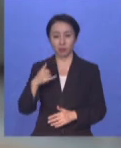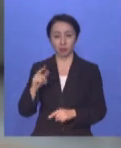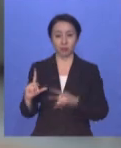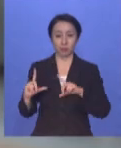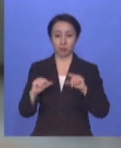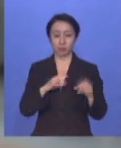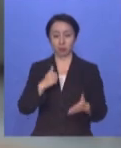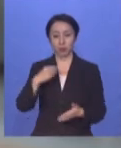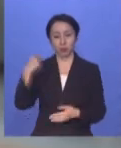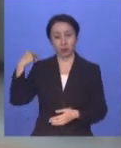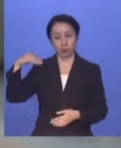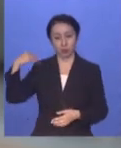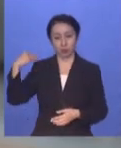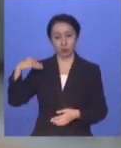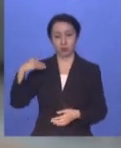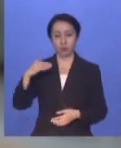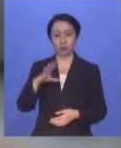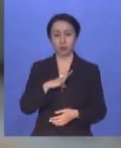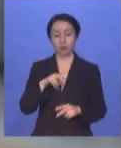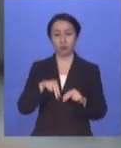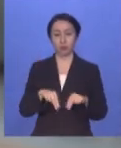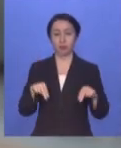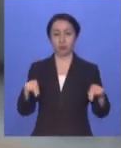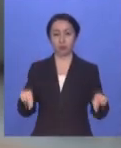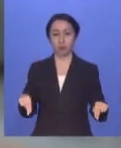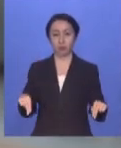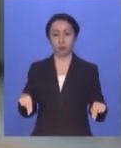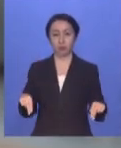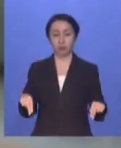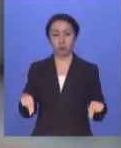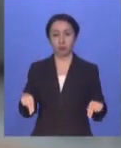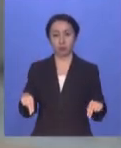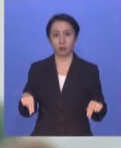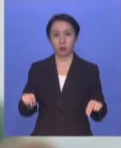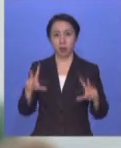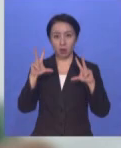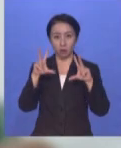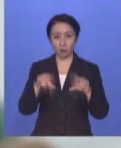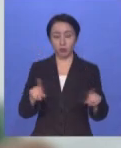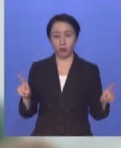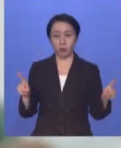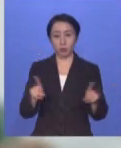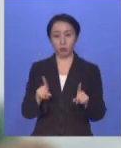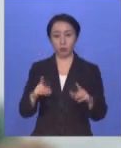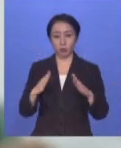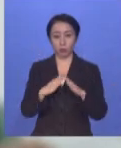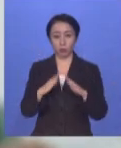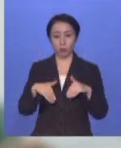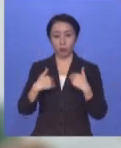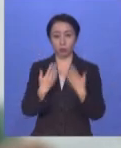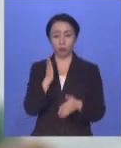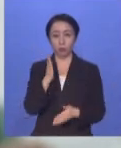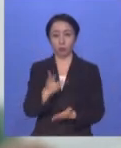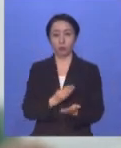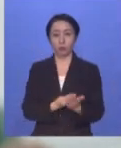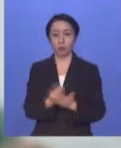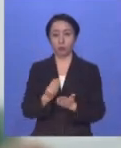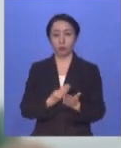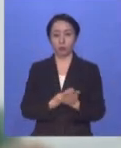приезжал президент в Петропавловск и обещал, что дадут жилье, будут